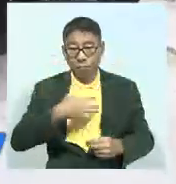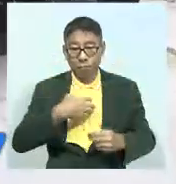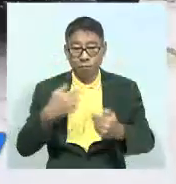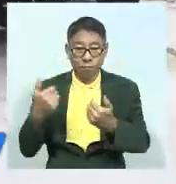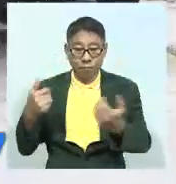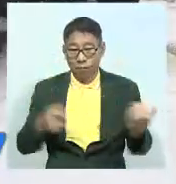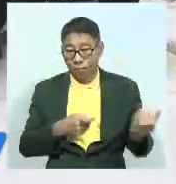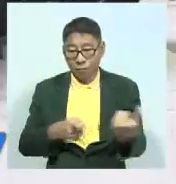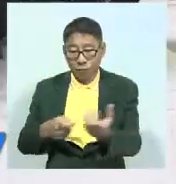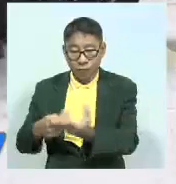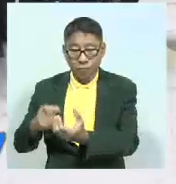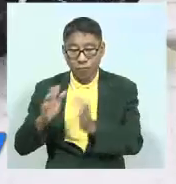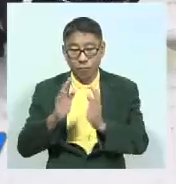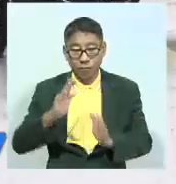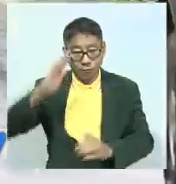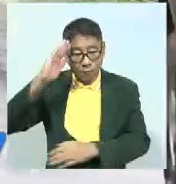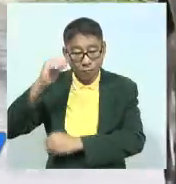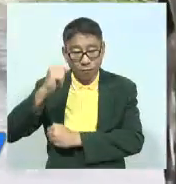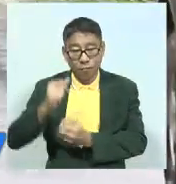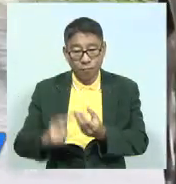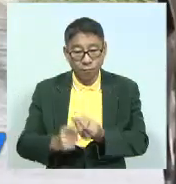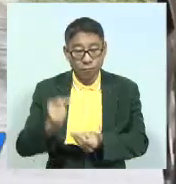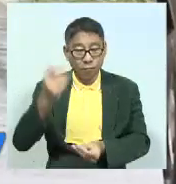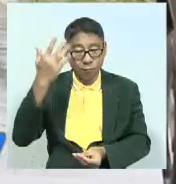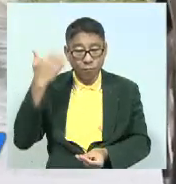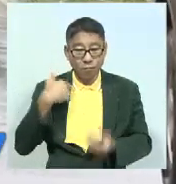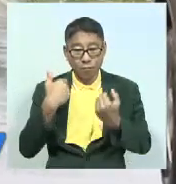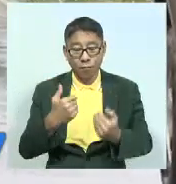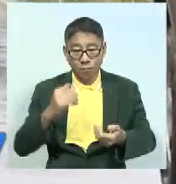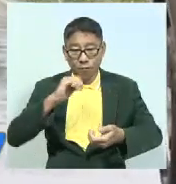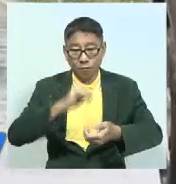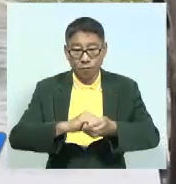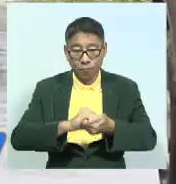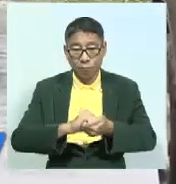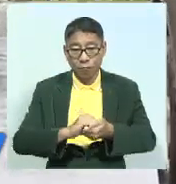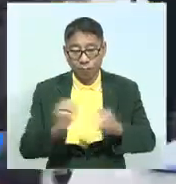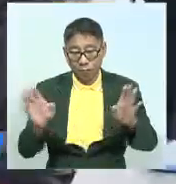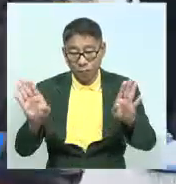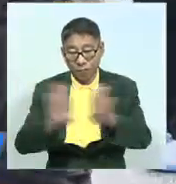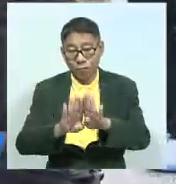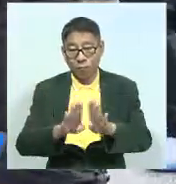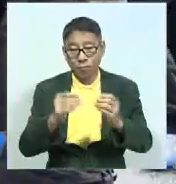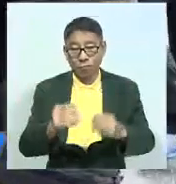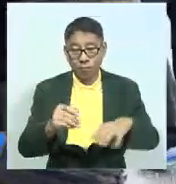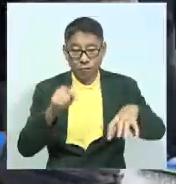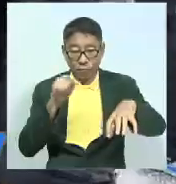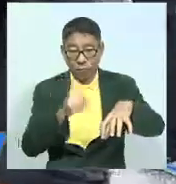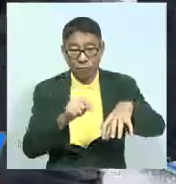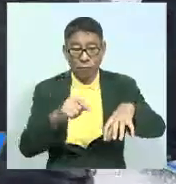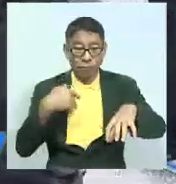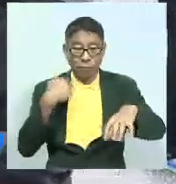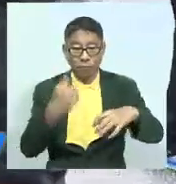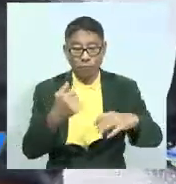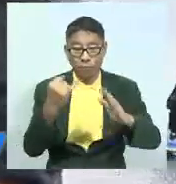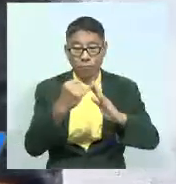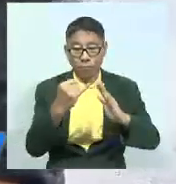การตอบโต้เจ้าหน้าที่หลังจากเมื่อช่วงสัปดาห์ที่ผ่านมาทางเจ้าหน้าที่เองได้มีการสนที่กำลังปิดล้อมพื้นที่เป้าหมายในตำบลบ้านแห